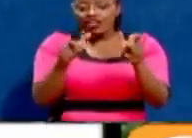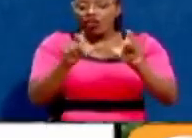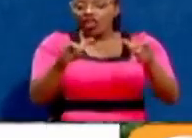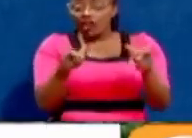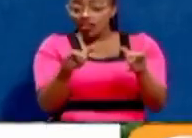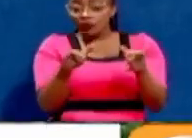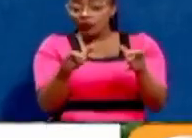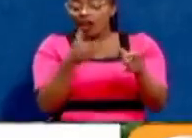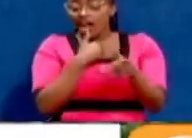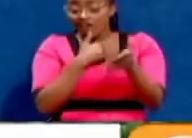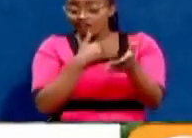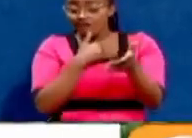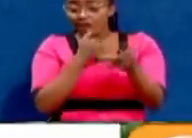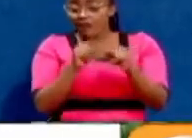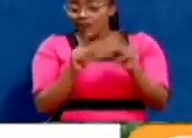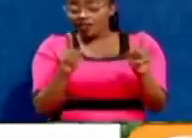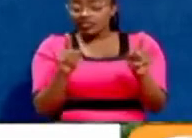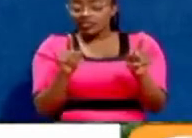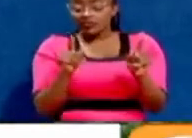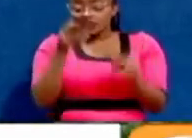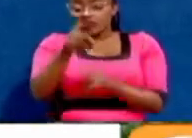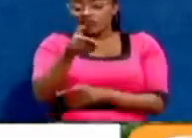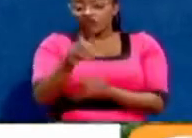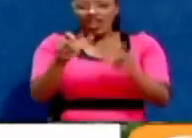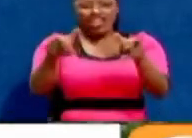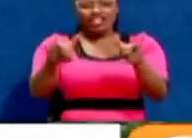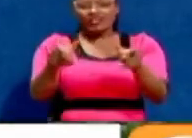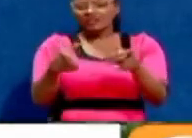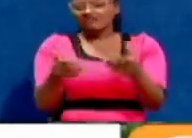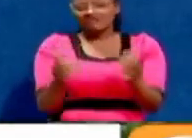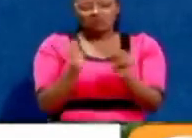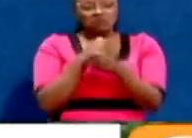FM. Kwa hivyo hapa FM haishiki.